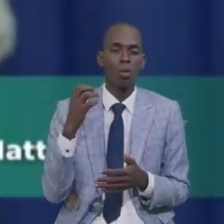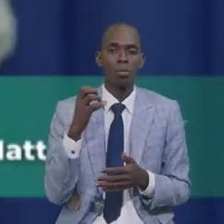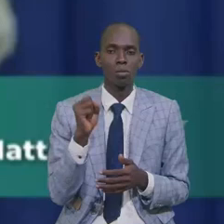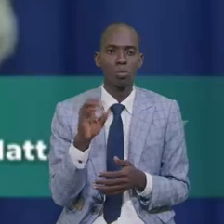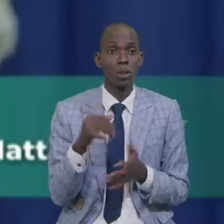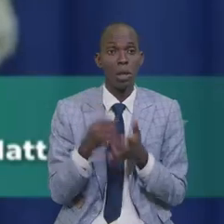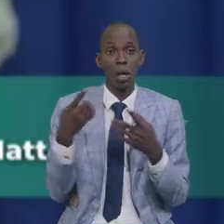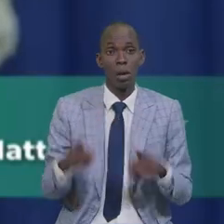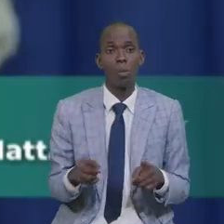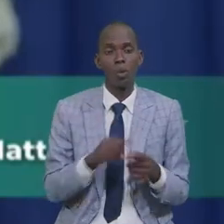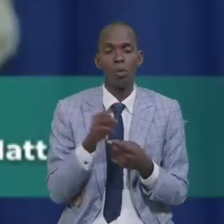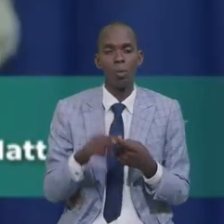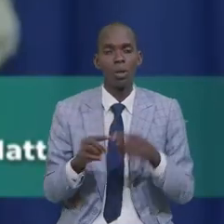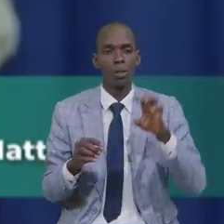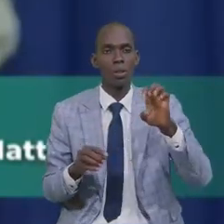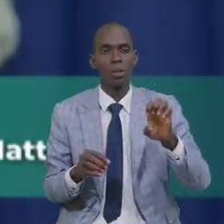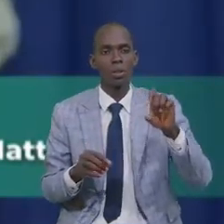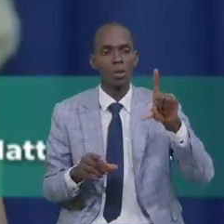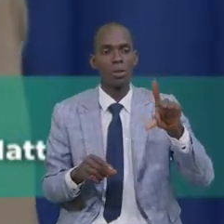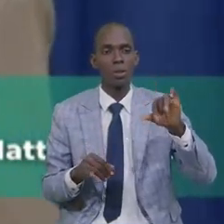Élie l'entendit,